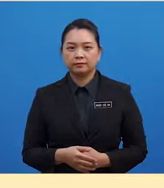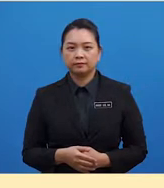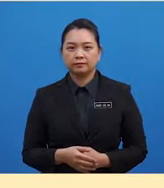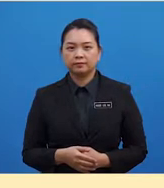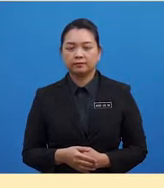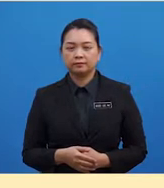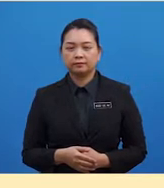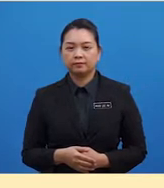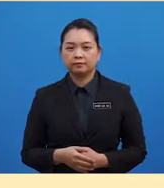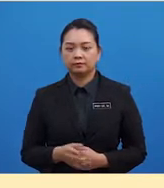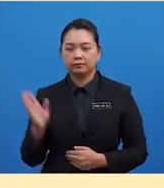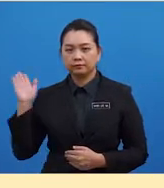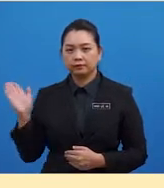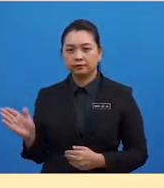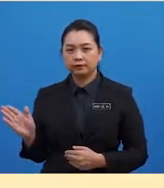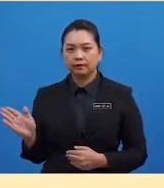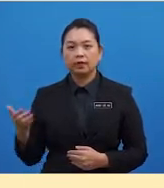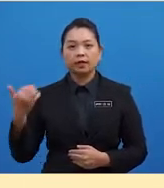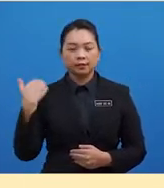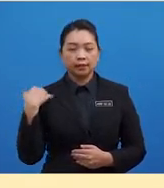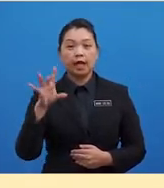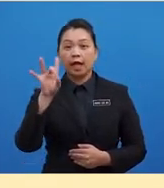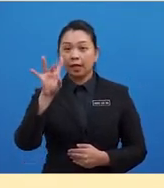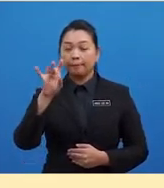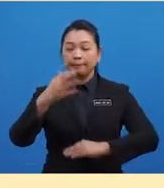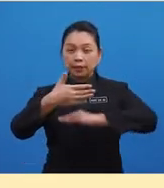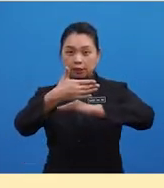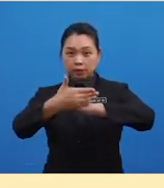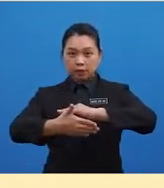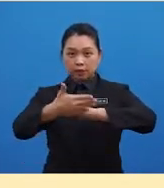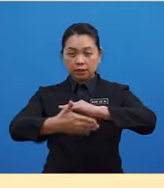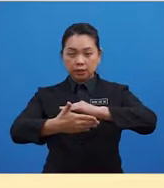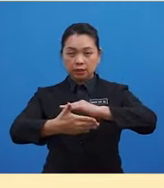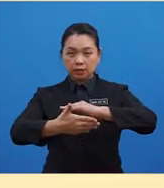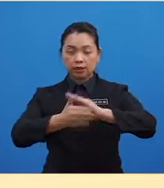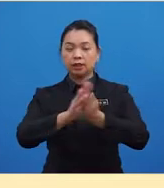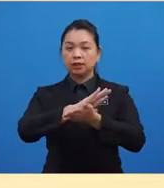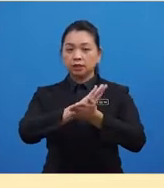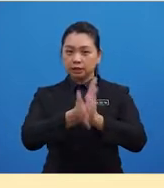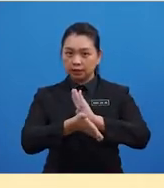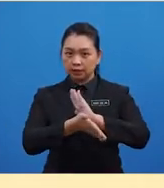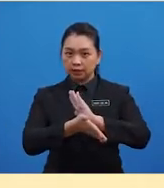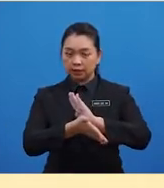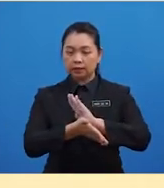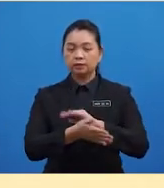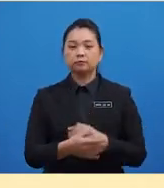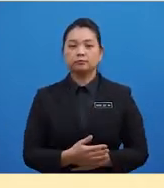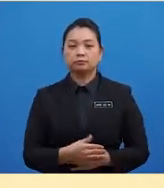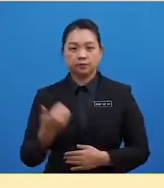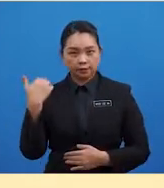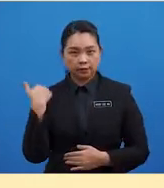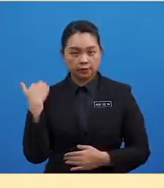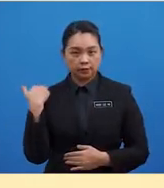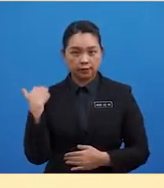ialah poligon oktagon. Ia mempunyai 8 sisi. Berdasarkan rumusannya, bilangan sisi sama